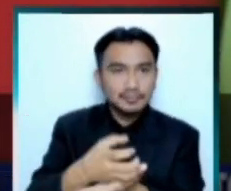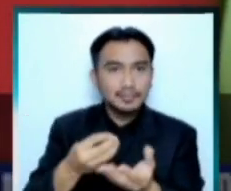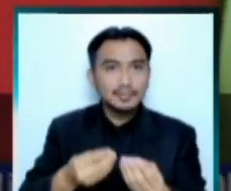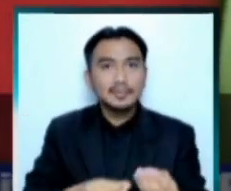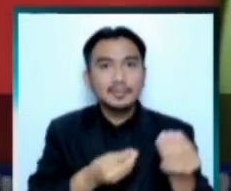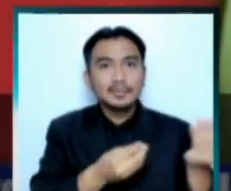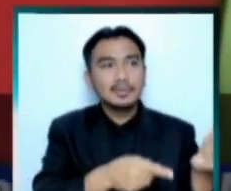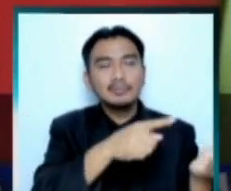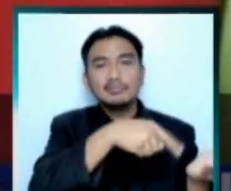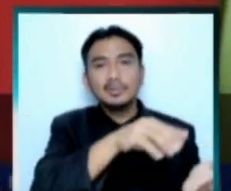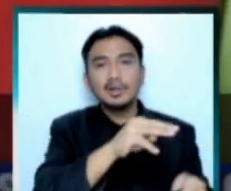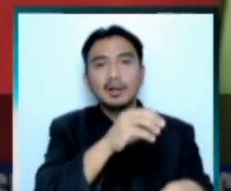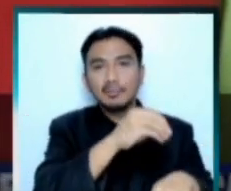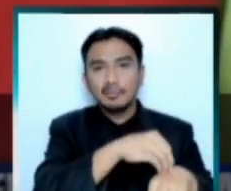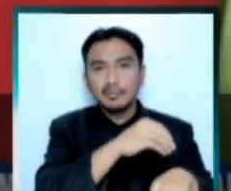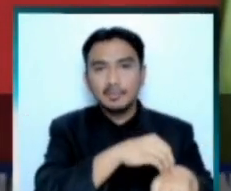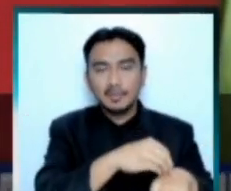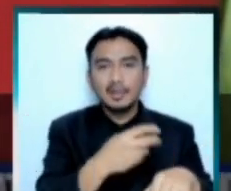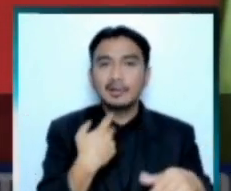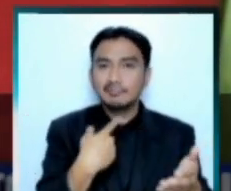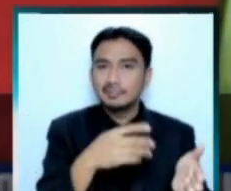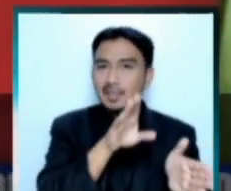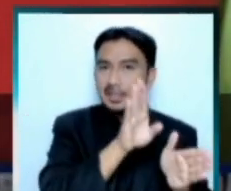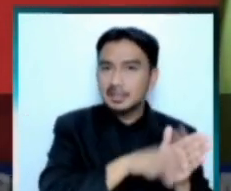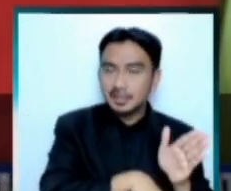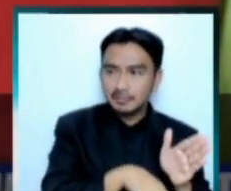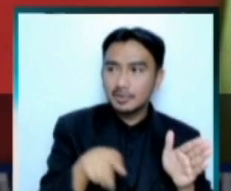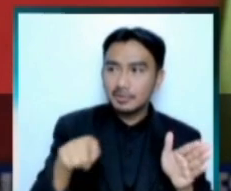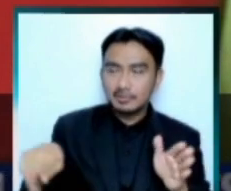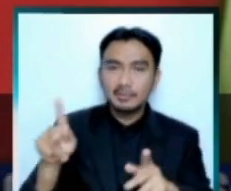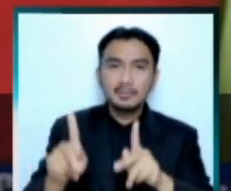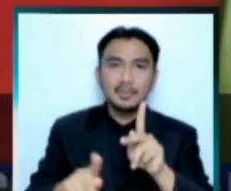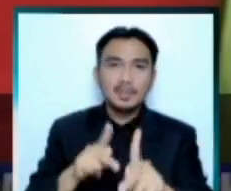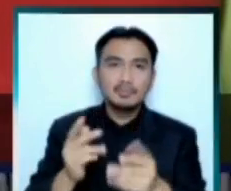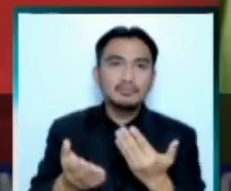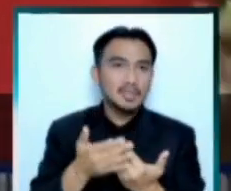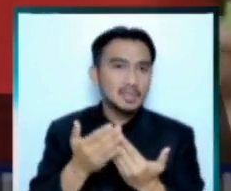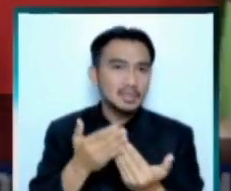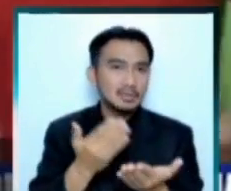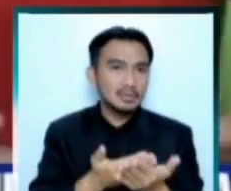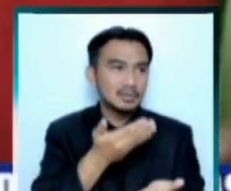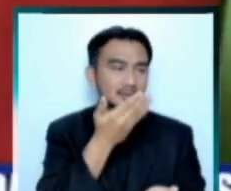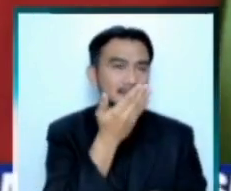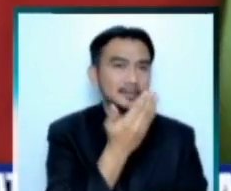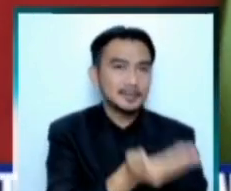ng oportunidad ang ating mga kababayan na bumili ng pagkaing kailangan nila.